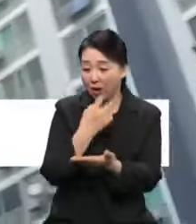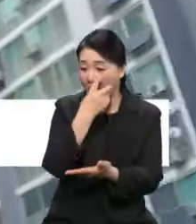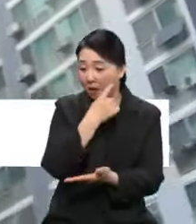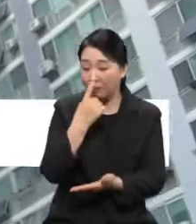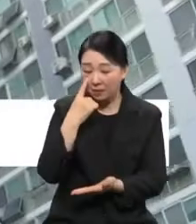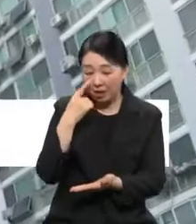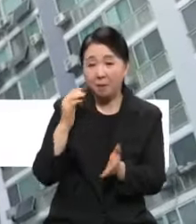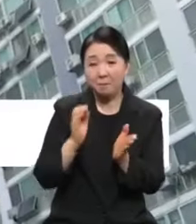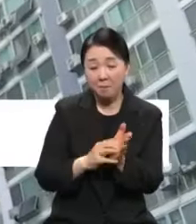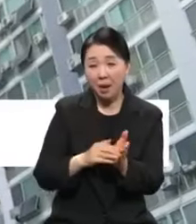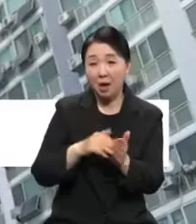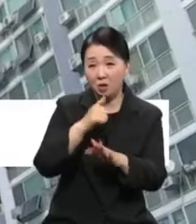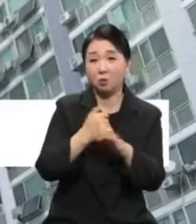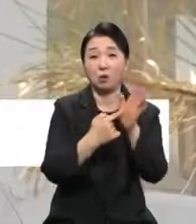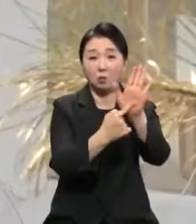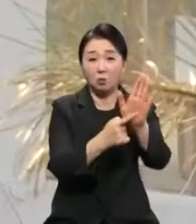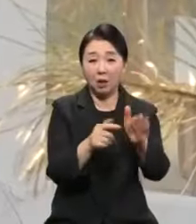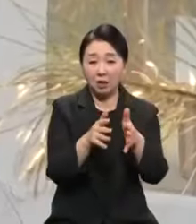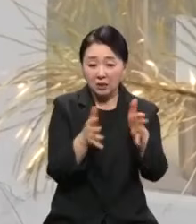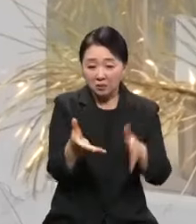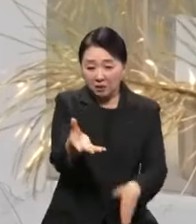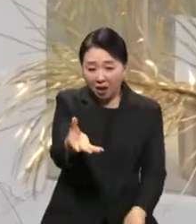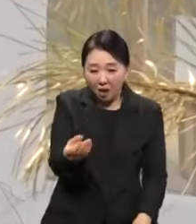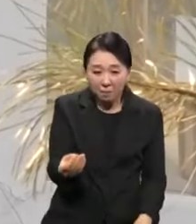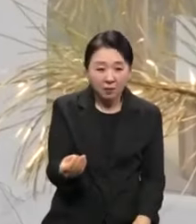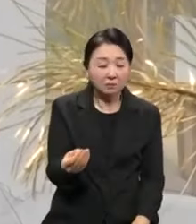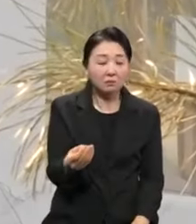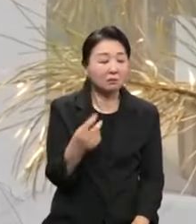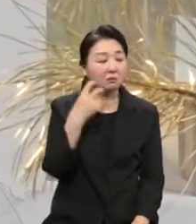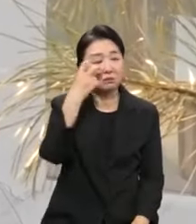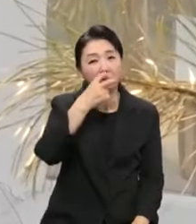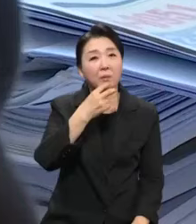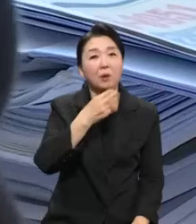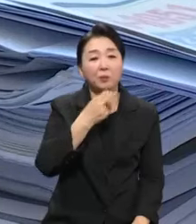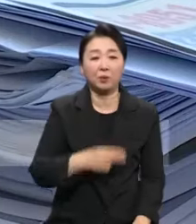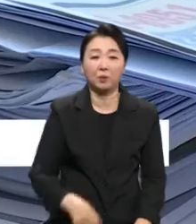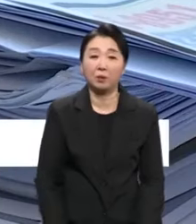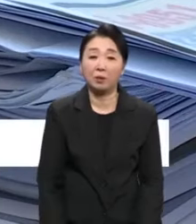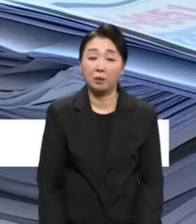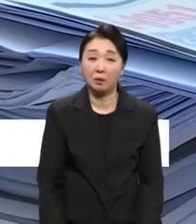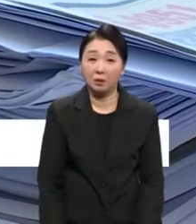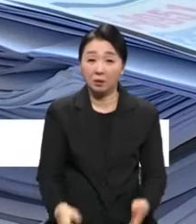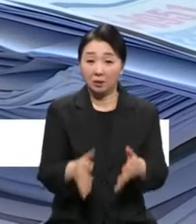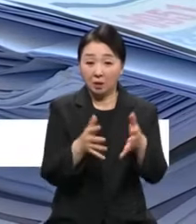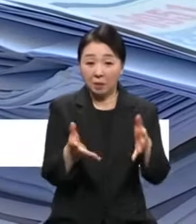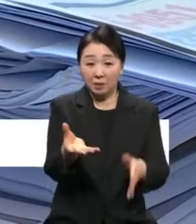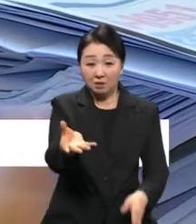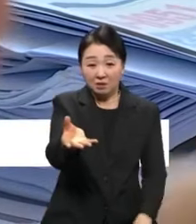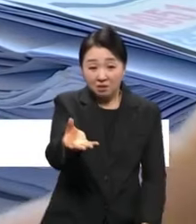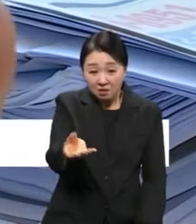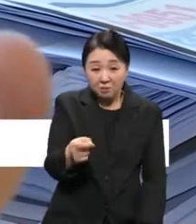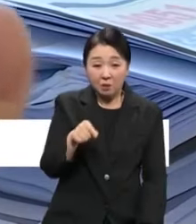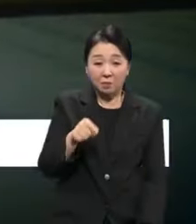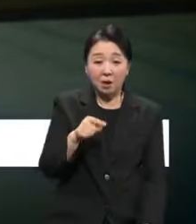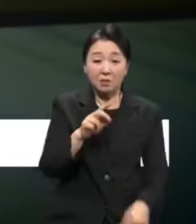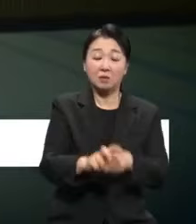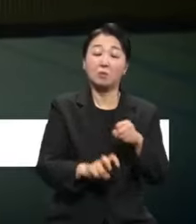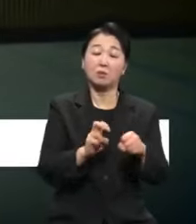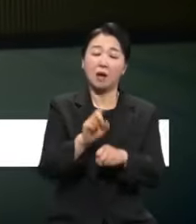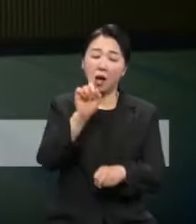결과를 공개하지만 임대아파트는 그마저도 없습니다. 임대아파트는 안 해도 되는 거예요. 20년 동안 한 번도